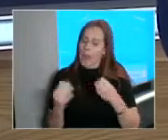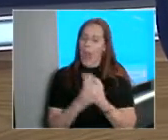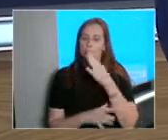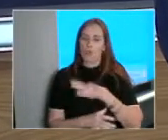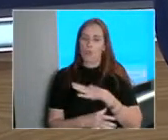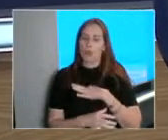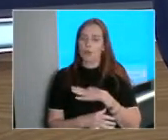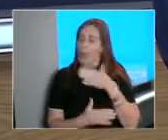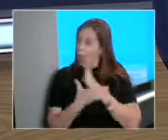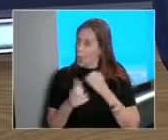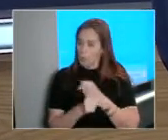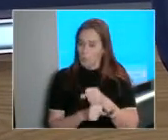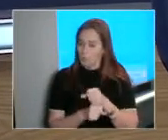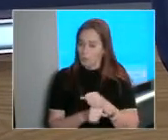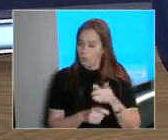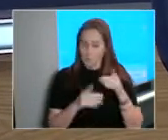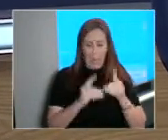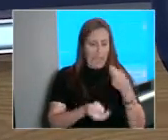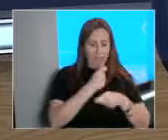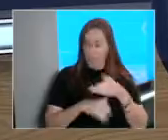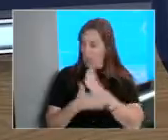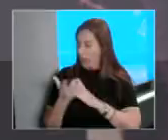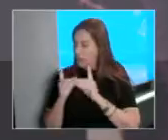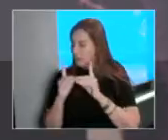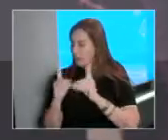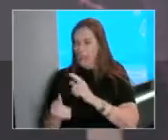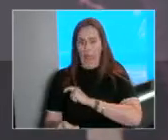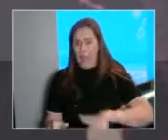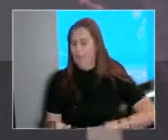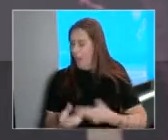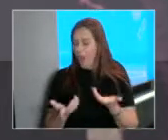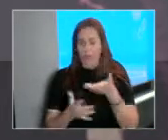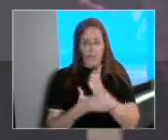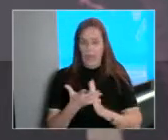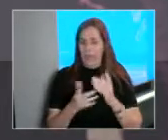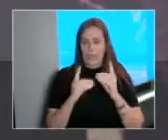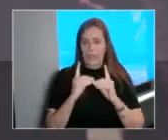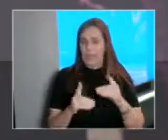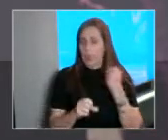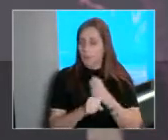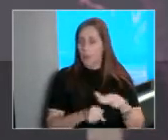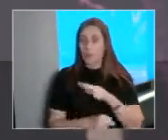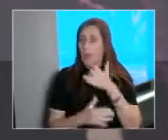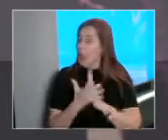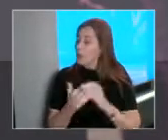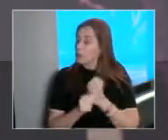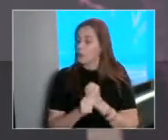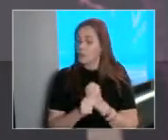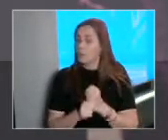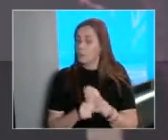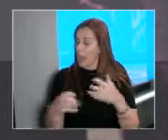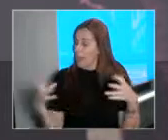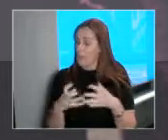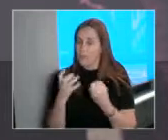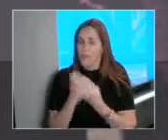החלוצים. חלקם עושים את זה דרך העולם העסקי, חלקם עושים את זה דרך הרשויות המקומיות ודרך הפעילות הציבורית, וחלקם עושים את זה דרך העולם